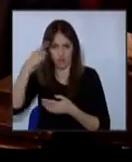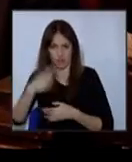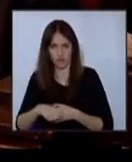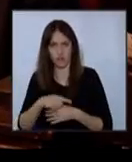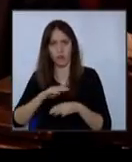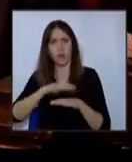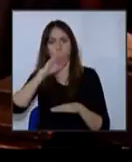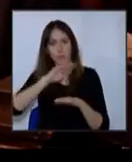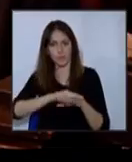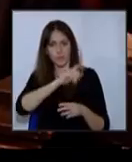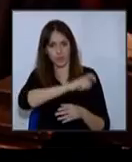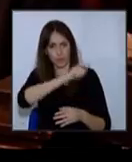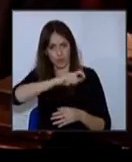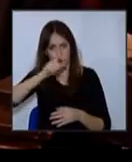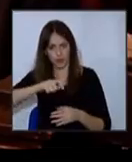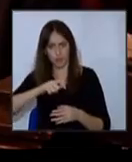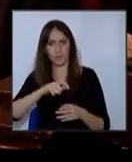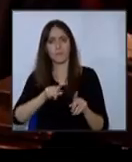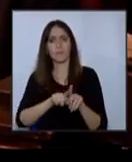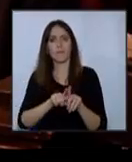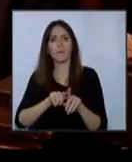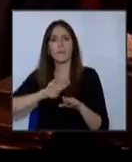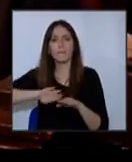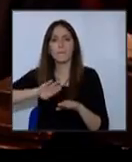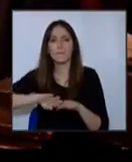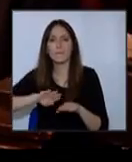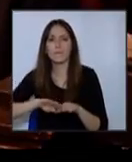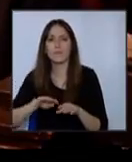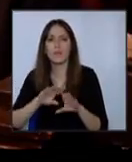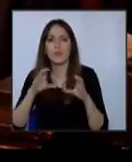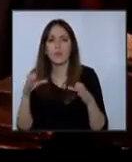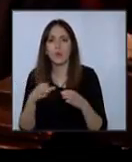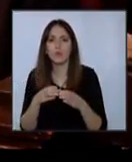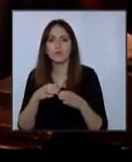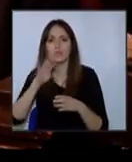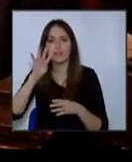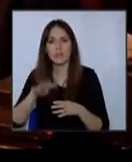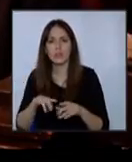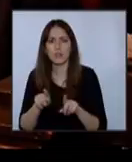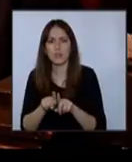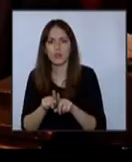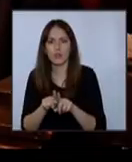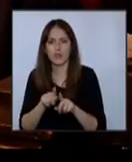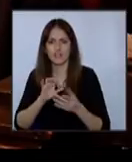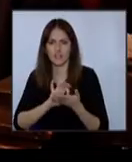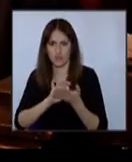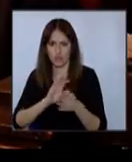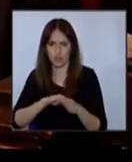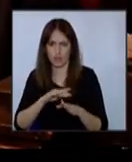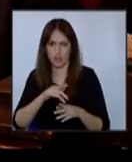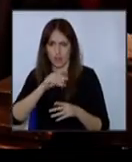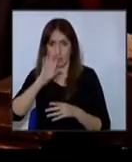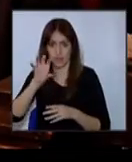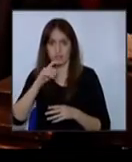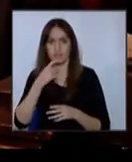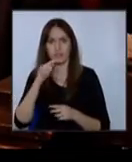ciutadania. Els Mossos d'Esquadra representen, a part de ser una de les millors estructures de Catalunya, estan ben arrelades al servei del país. Els atacs